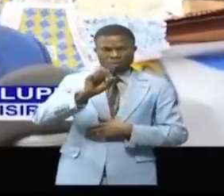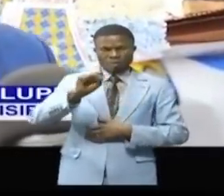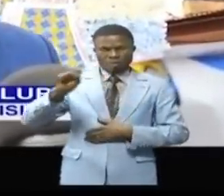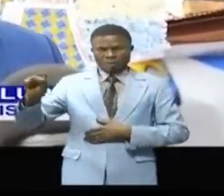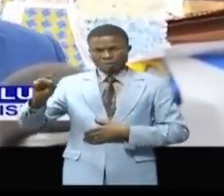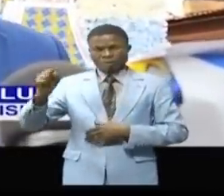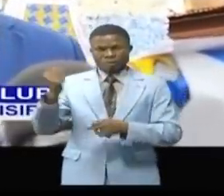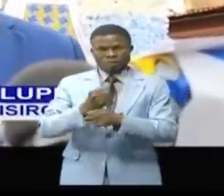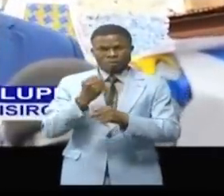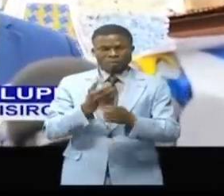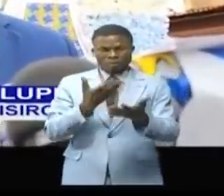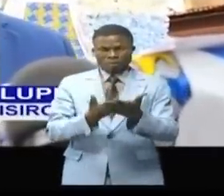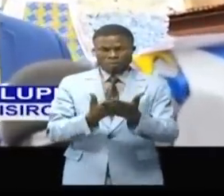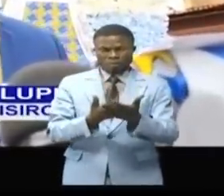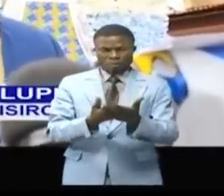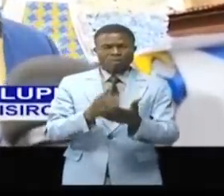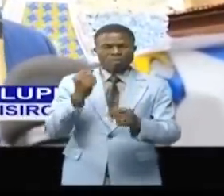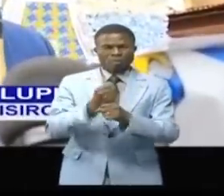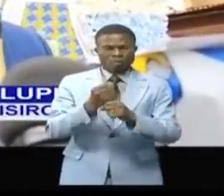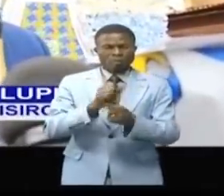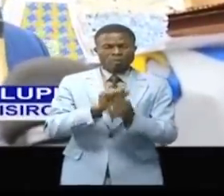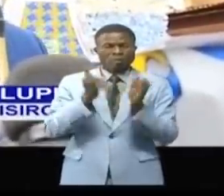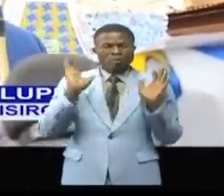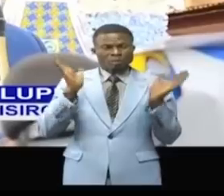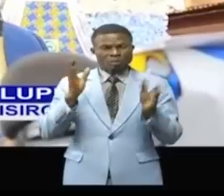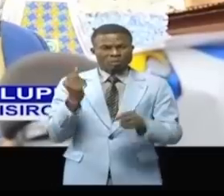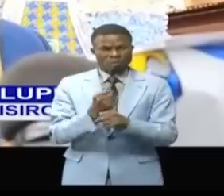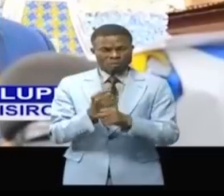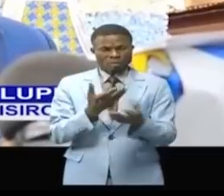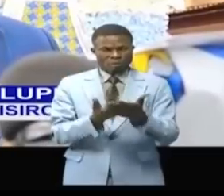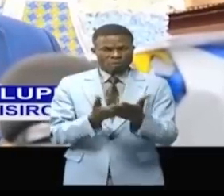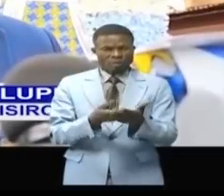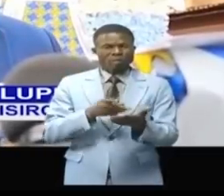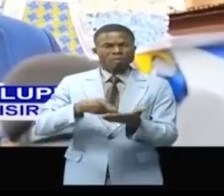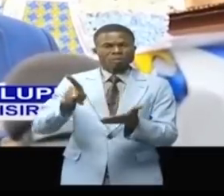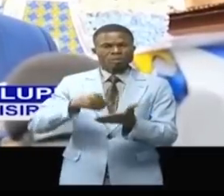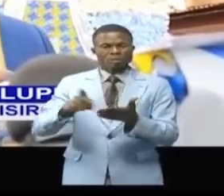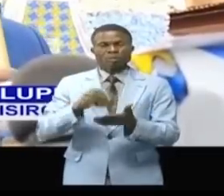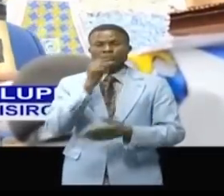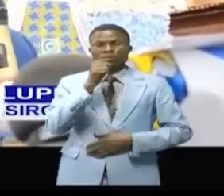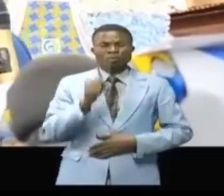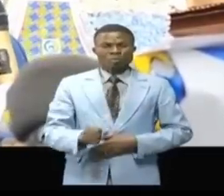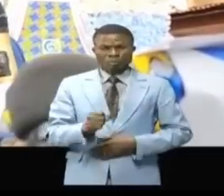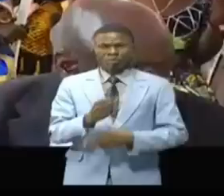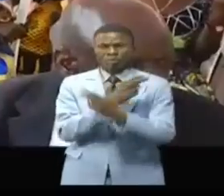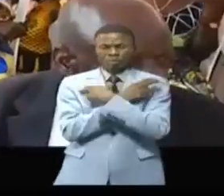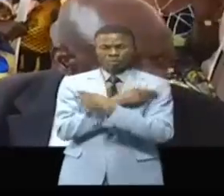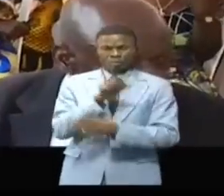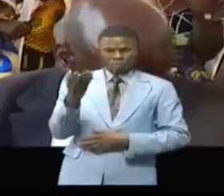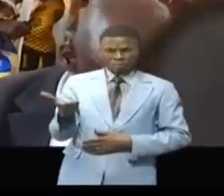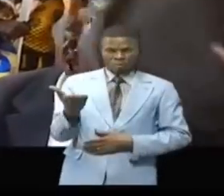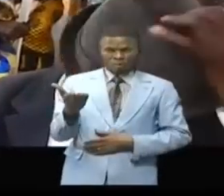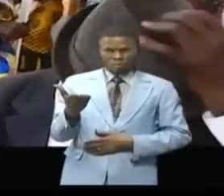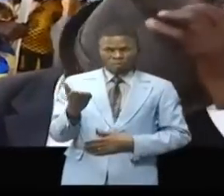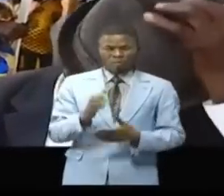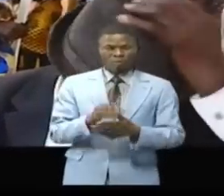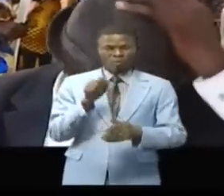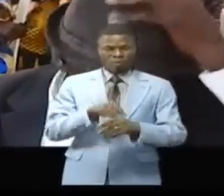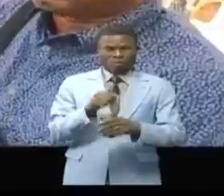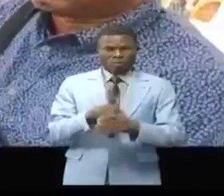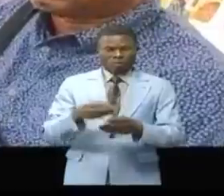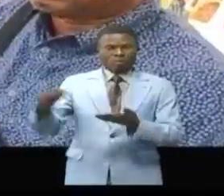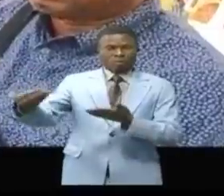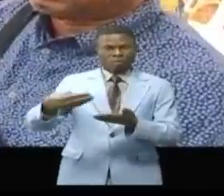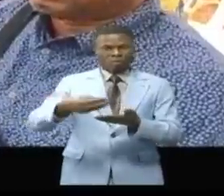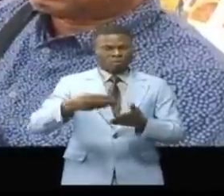prestations aux familles, les prestations des risques professionnels et les pensions de vieillesse, d'invalidité et de décès. L'heure est au recouvrement forcé